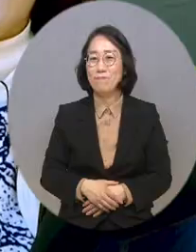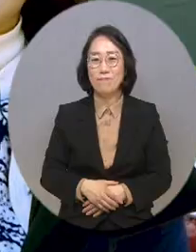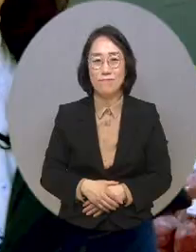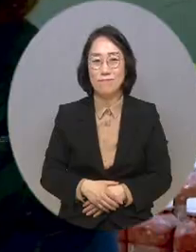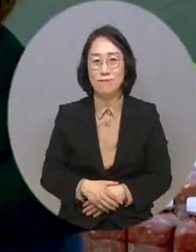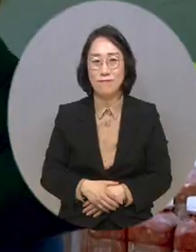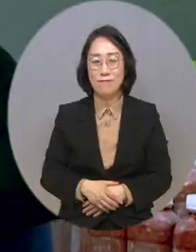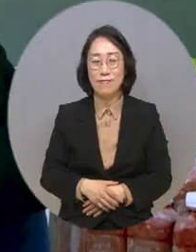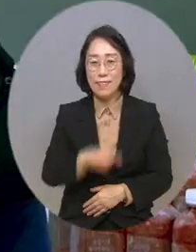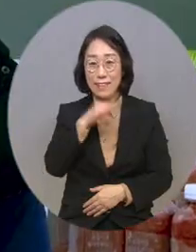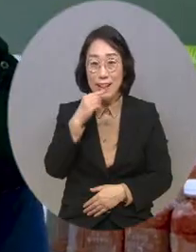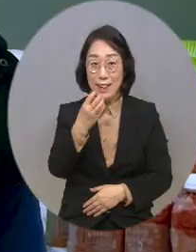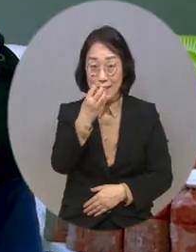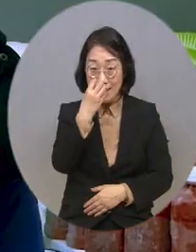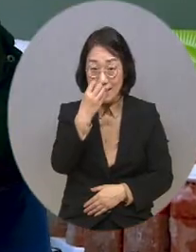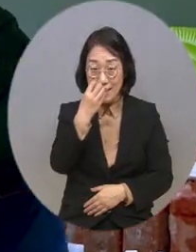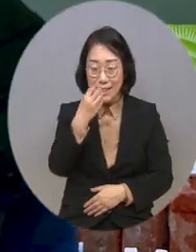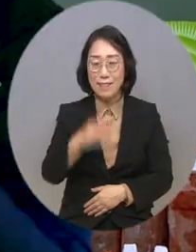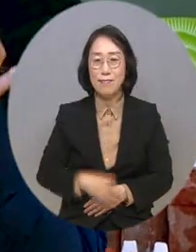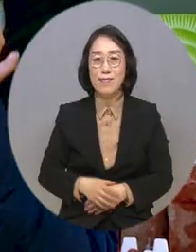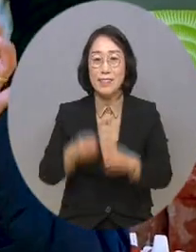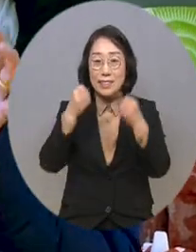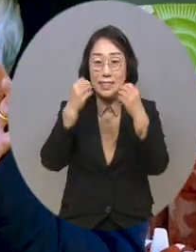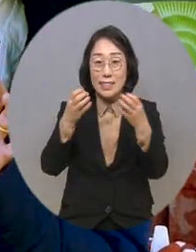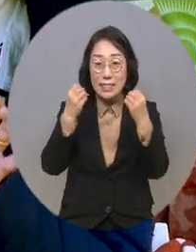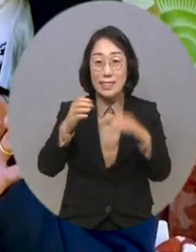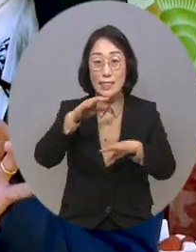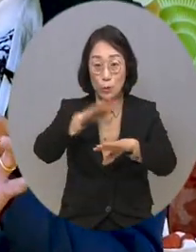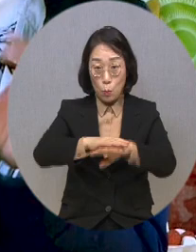맛있다. 딸기 브랜드 싱싱농원 것도요